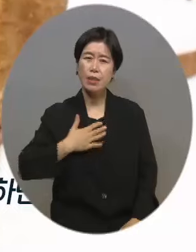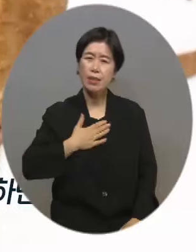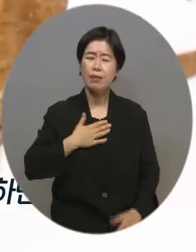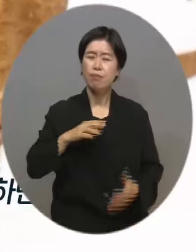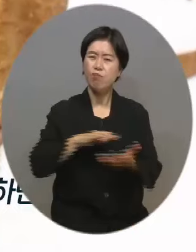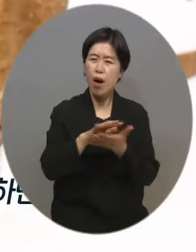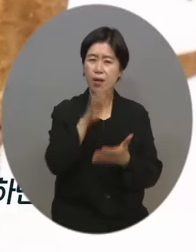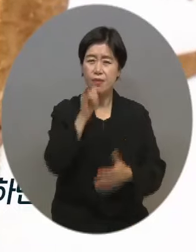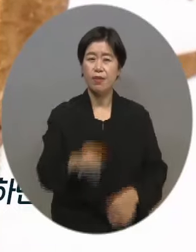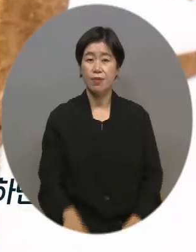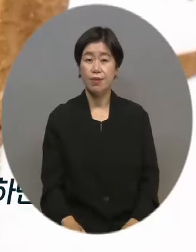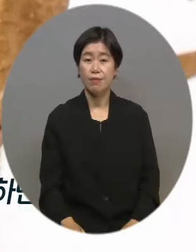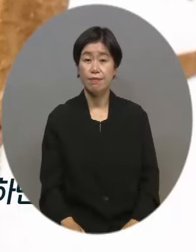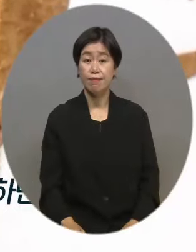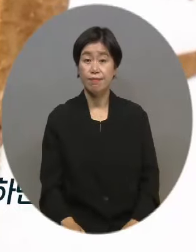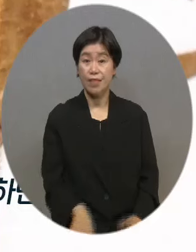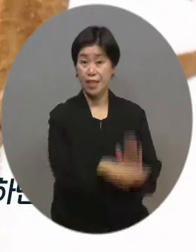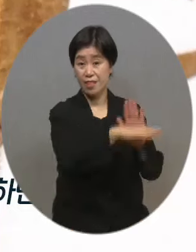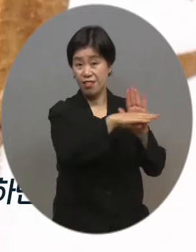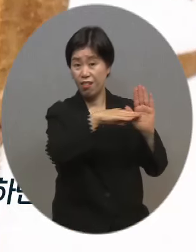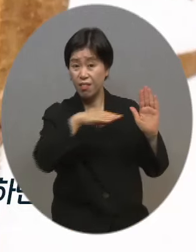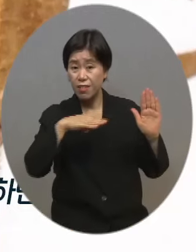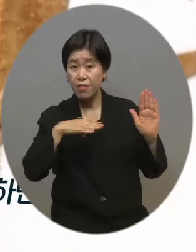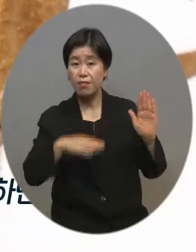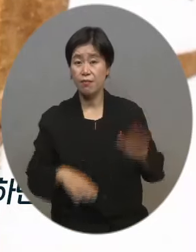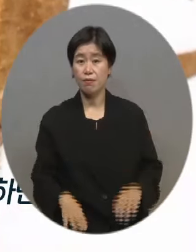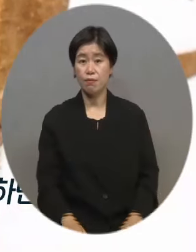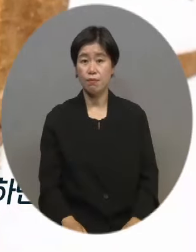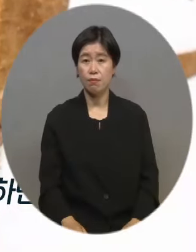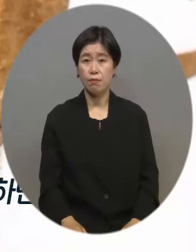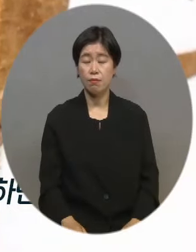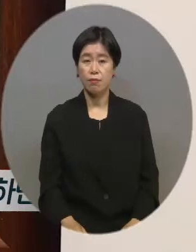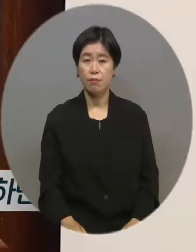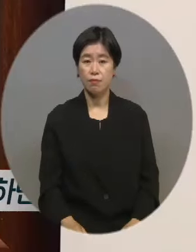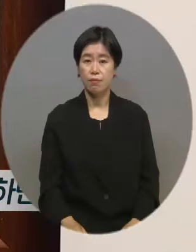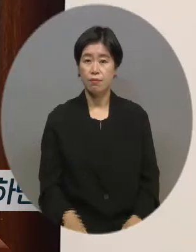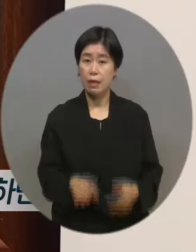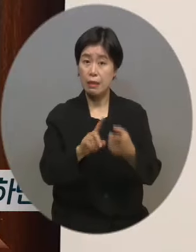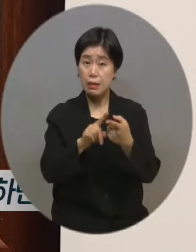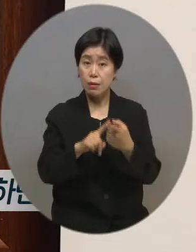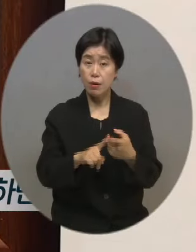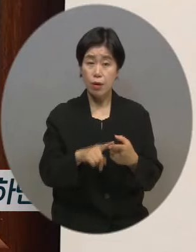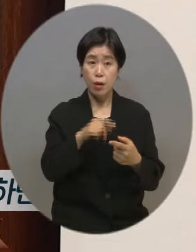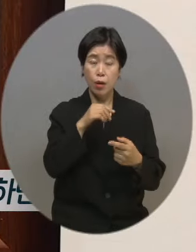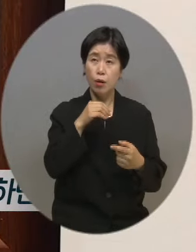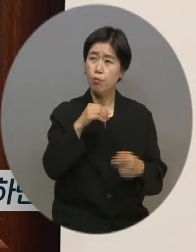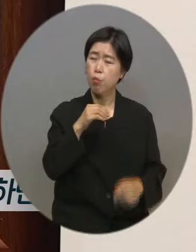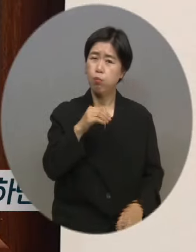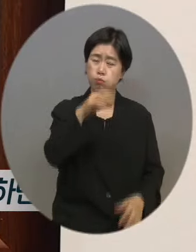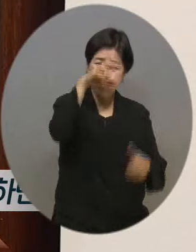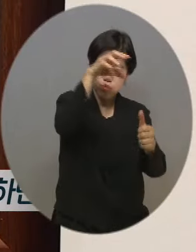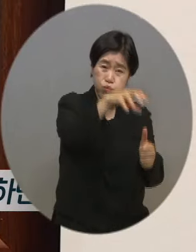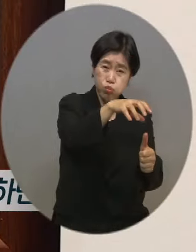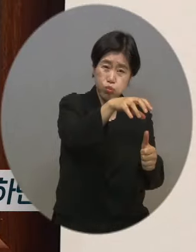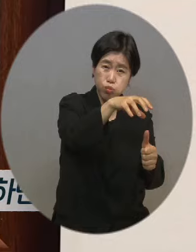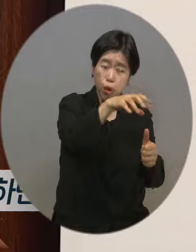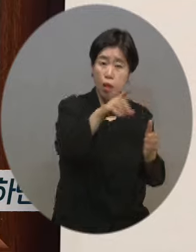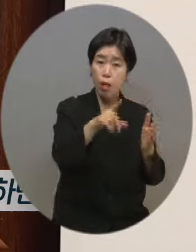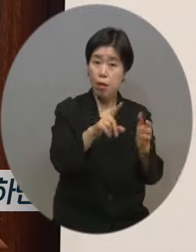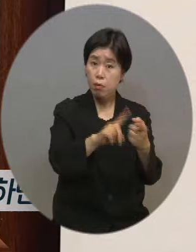그 선이라는 게 북한에서는 꿈을 꿀 수가 없잖아요. 그러니까 그 제압된 데서 이걸 하라 그러면